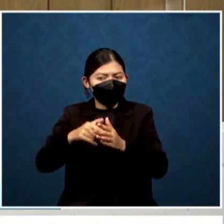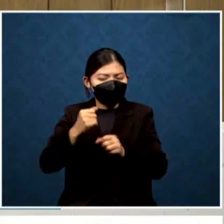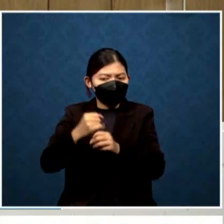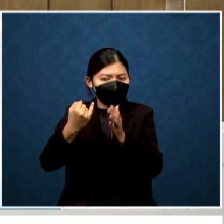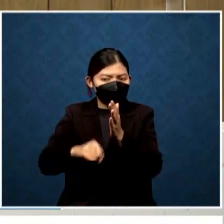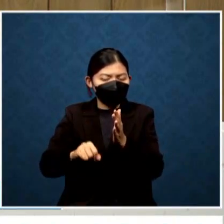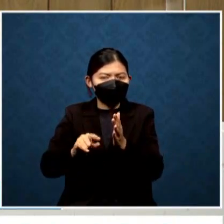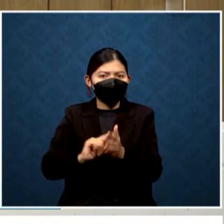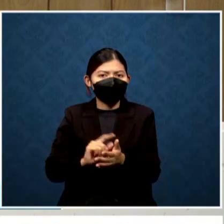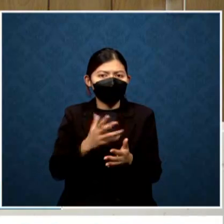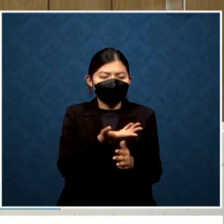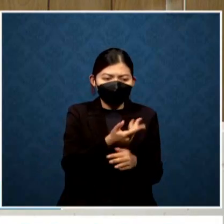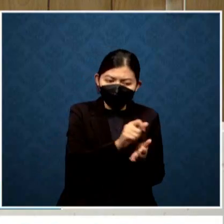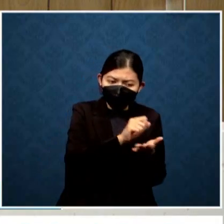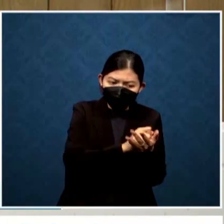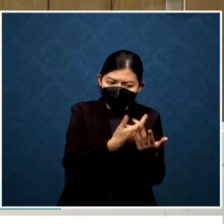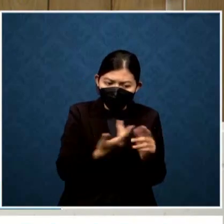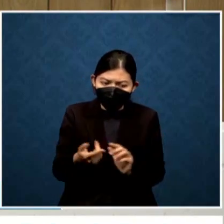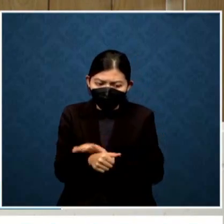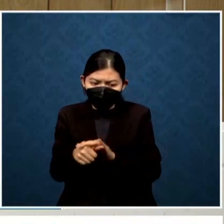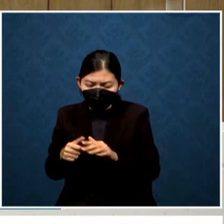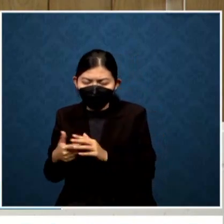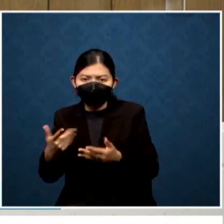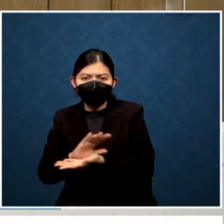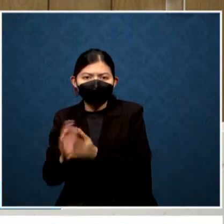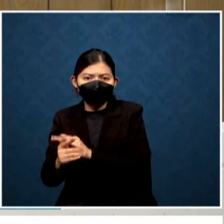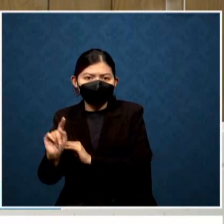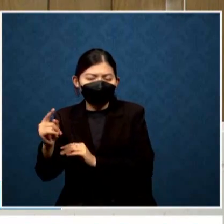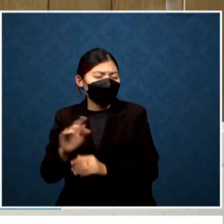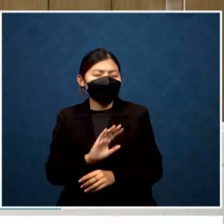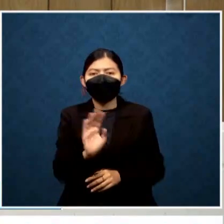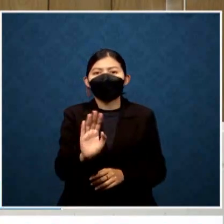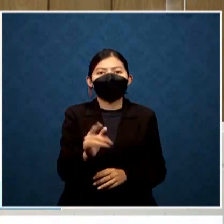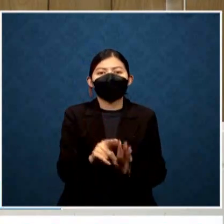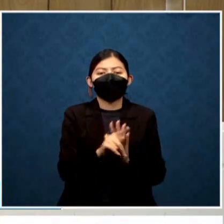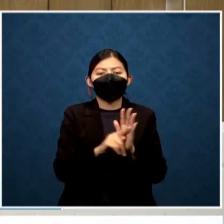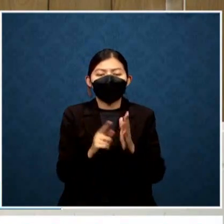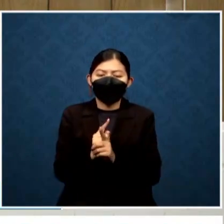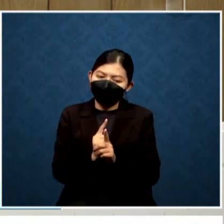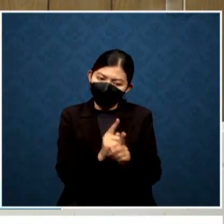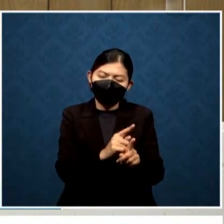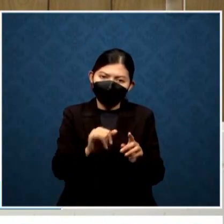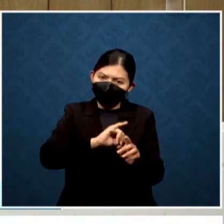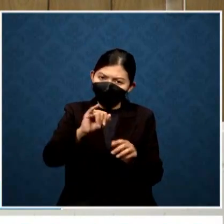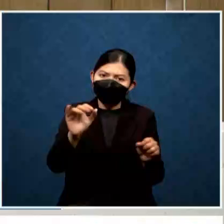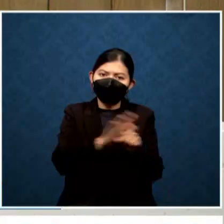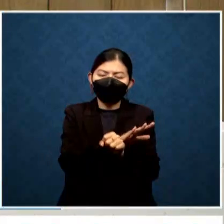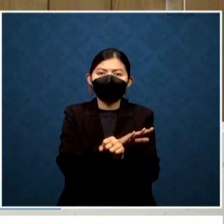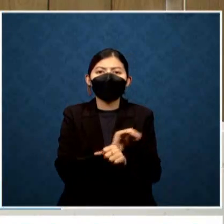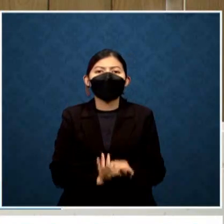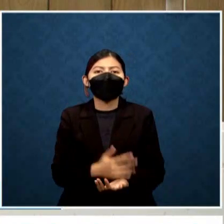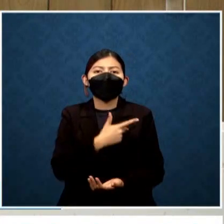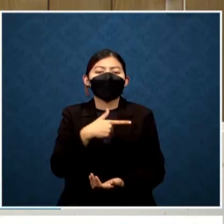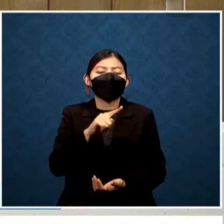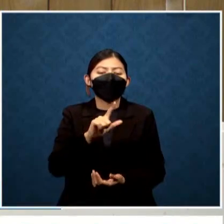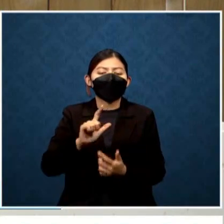ไปประกอบกิจการในที่ไม่ได้รับอนุญาตนะครับตามกฎหมายได้ให้ท่านประดับได้กำชับกว